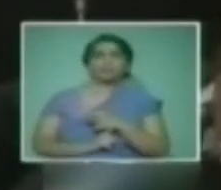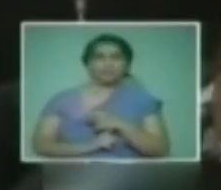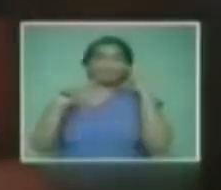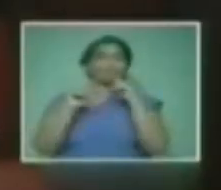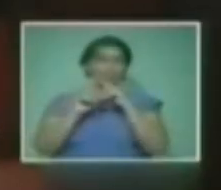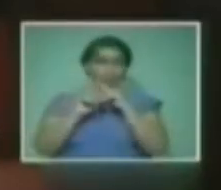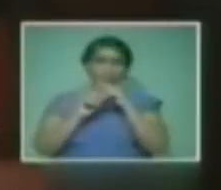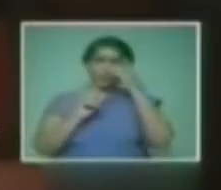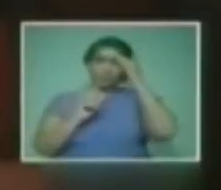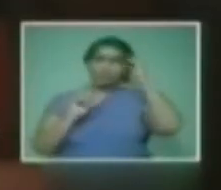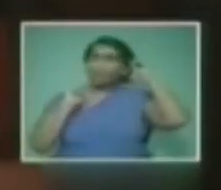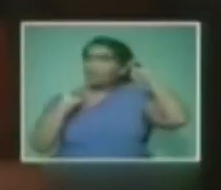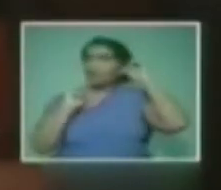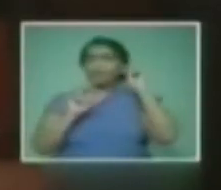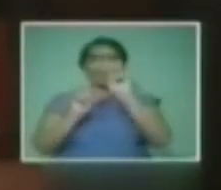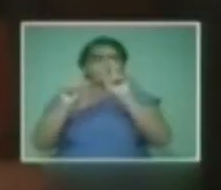ஜனாதிபதி